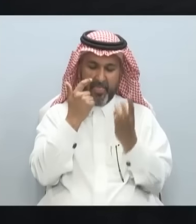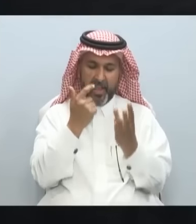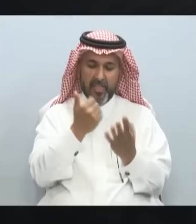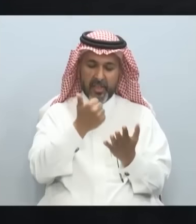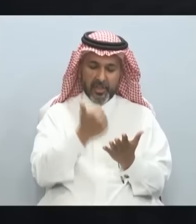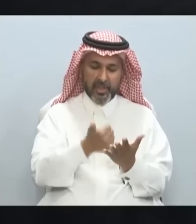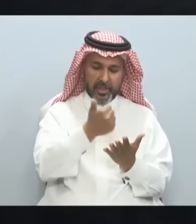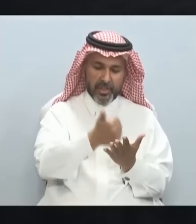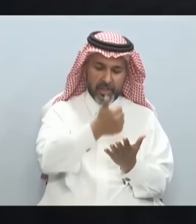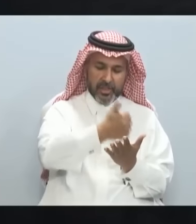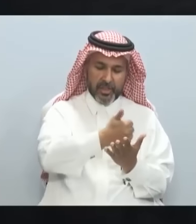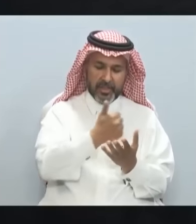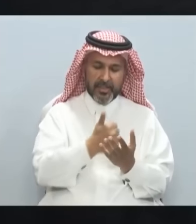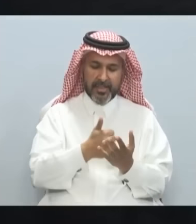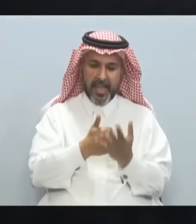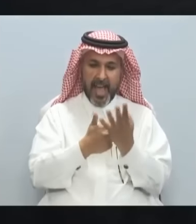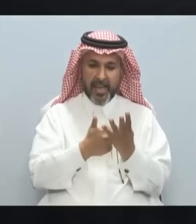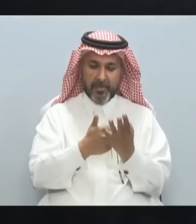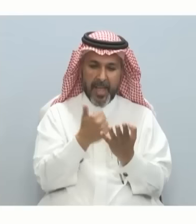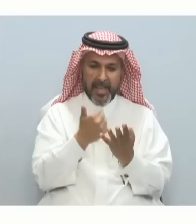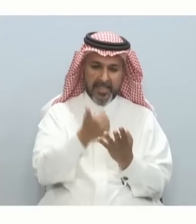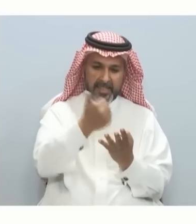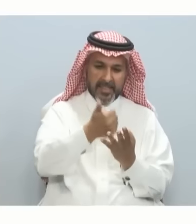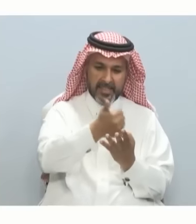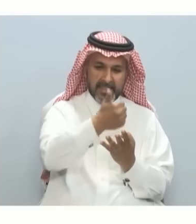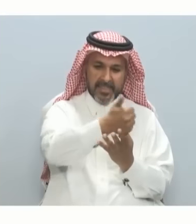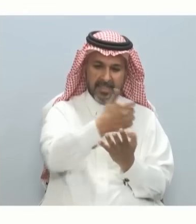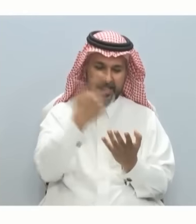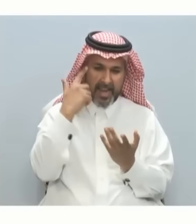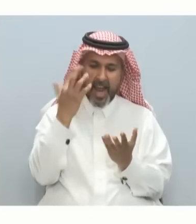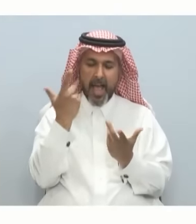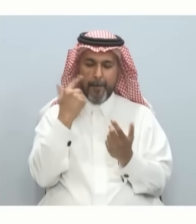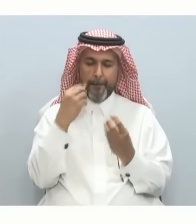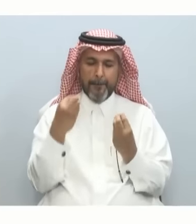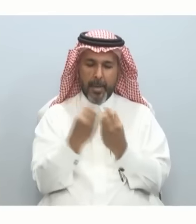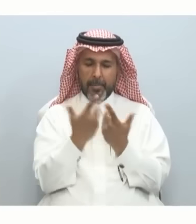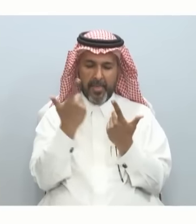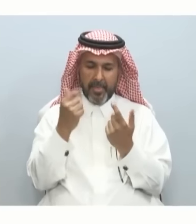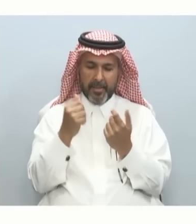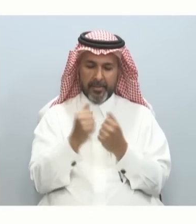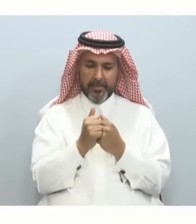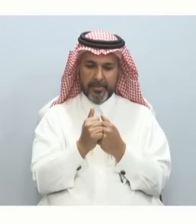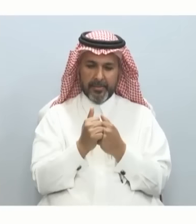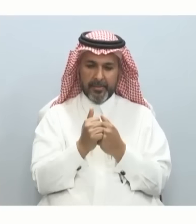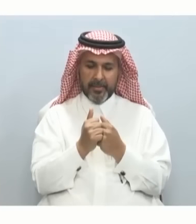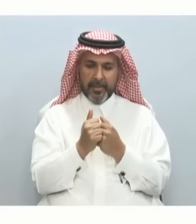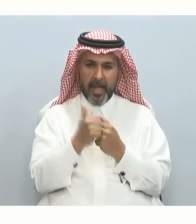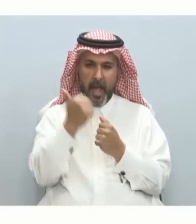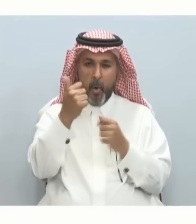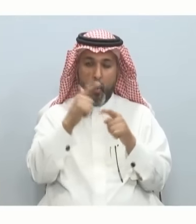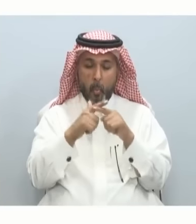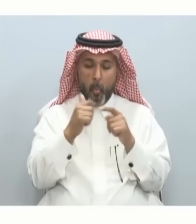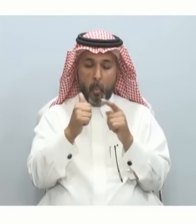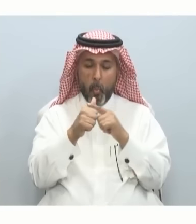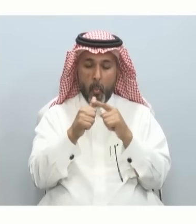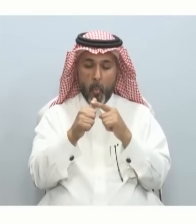هذه الصينيه الاولى ستنتج لي ست كعكات طيب صينيه الثانيه صينيتين